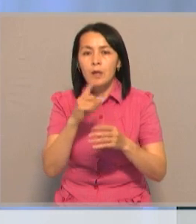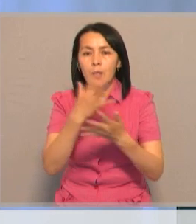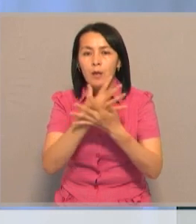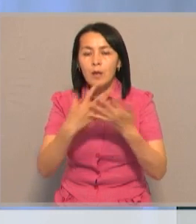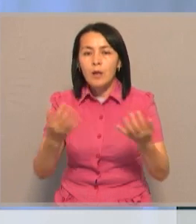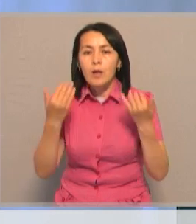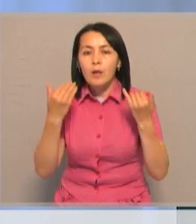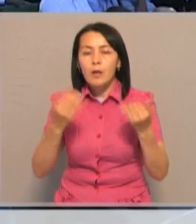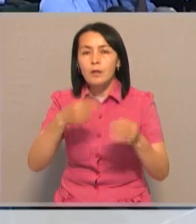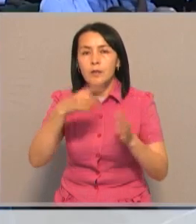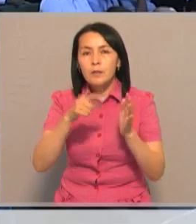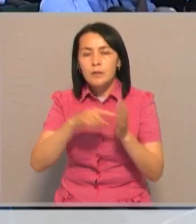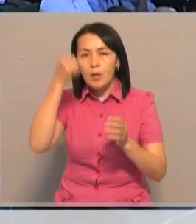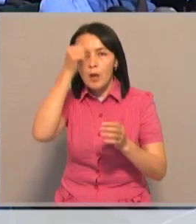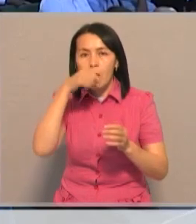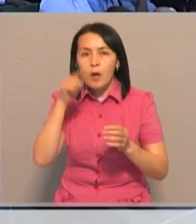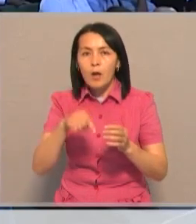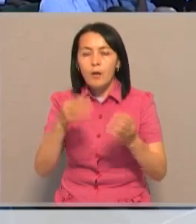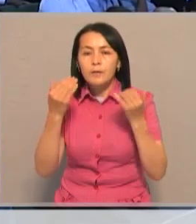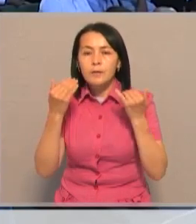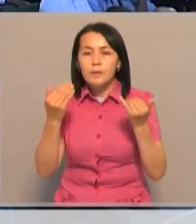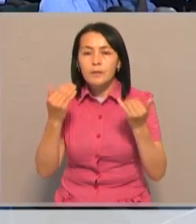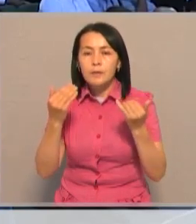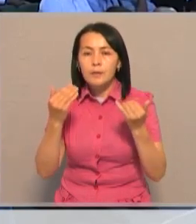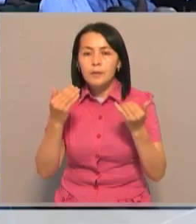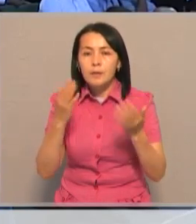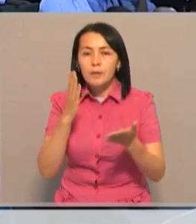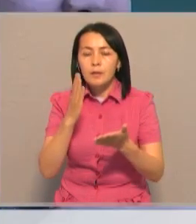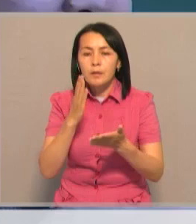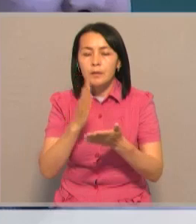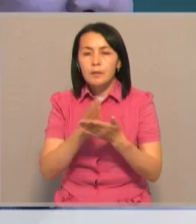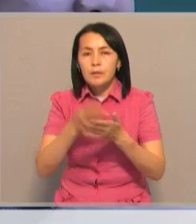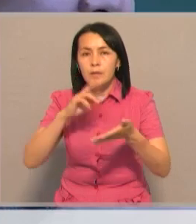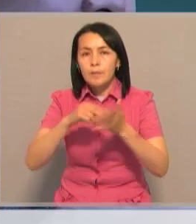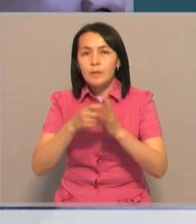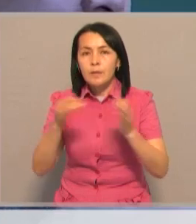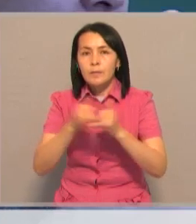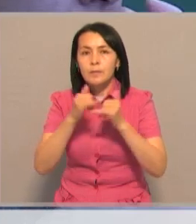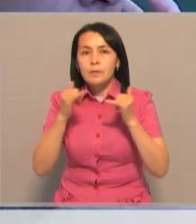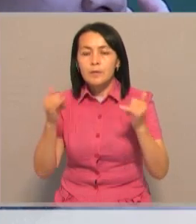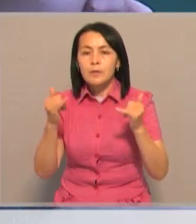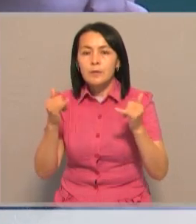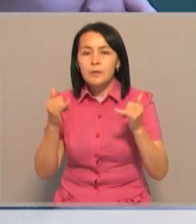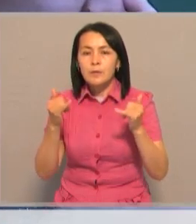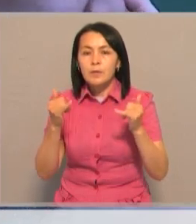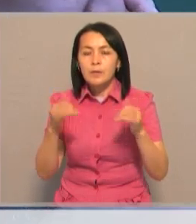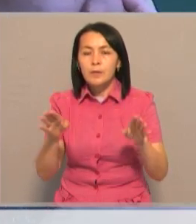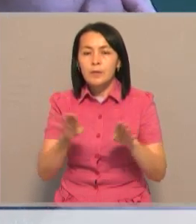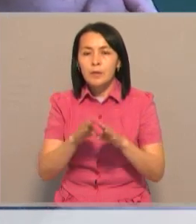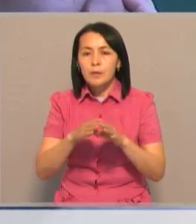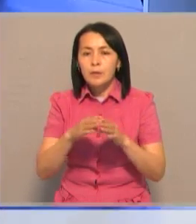конца 2027 года на Атрауском нефтеперерабатывающем заводе планируется реализовать проект по увеличению